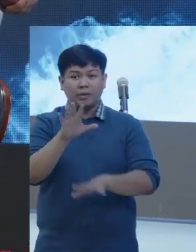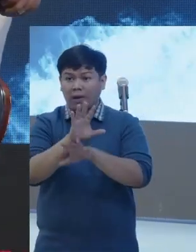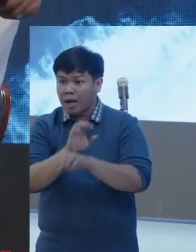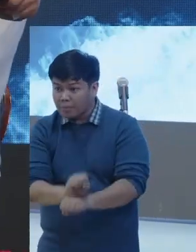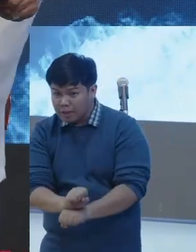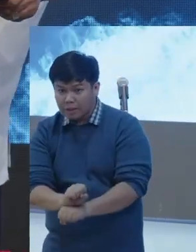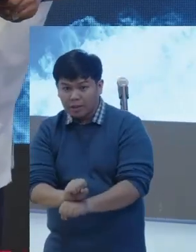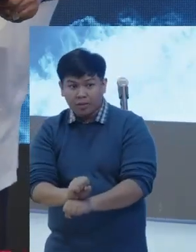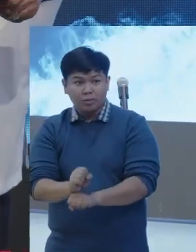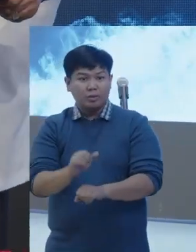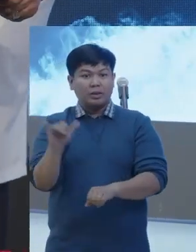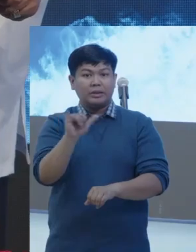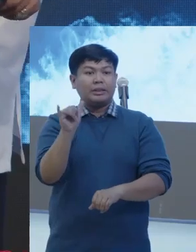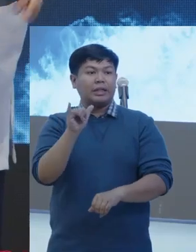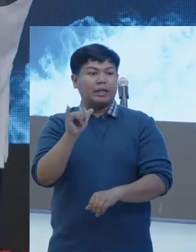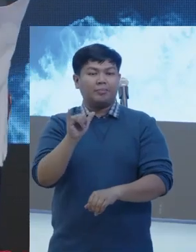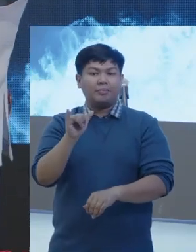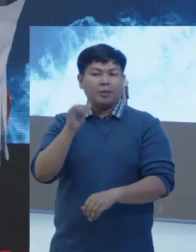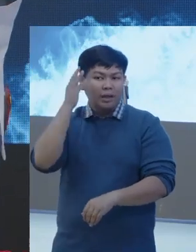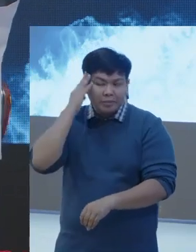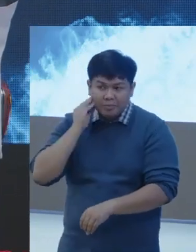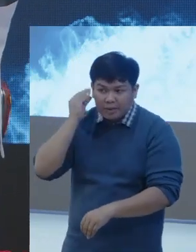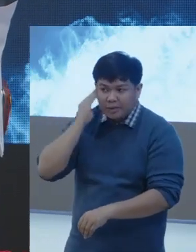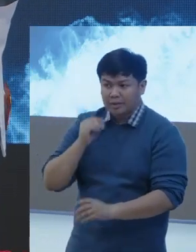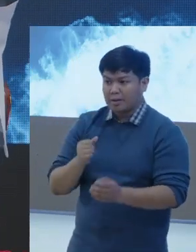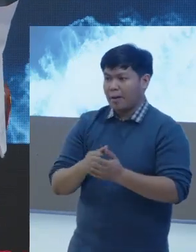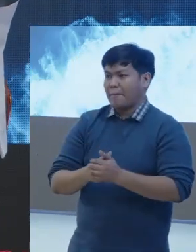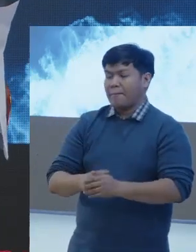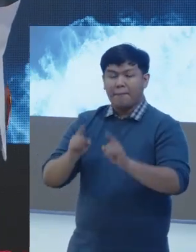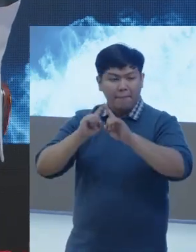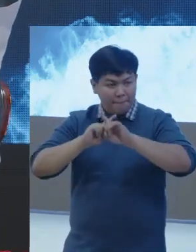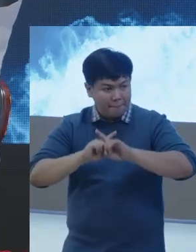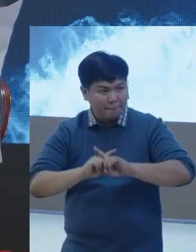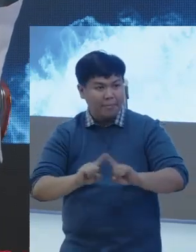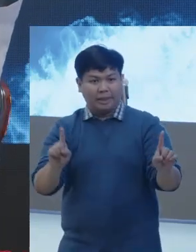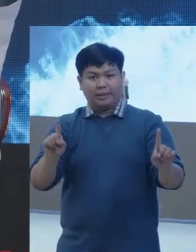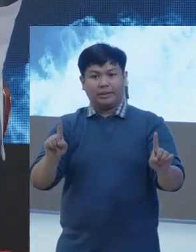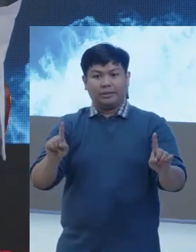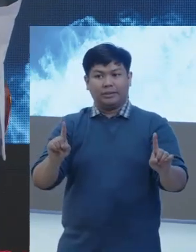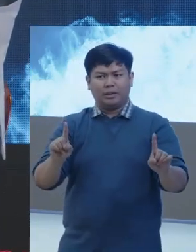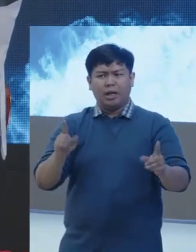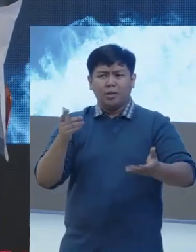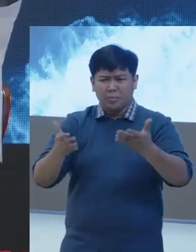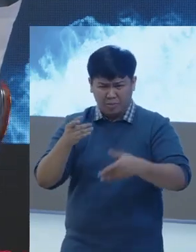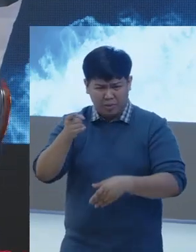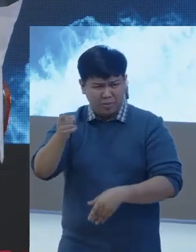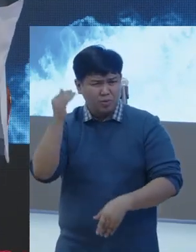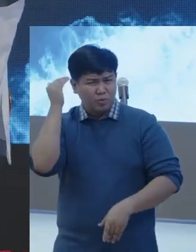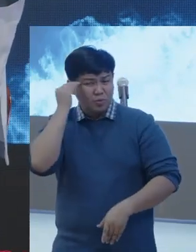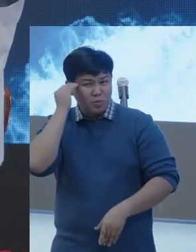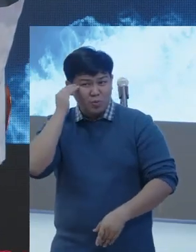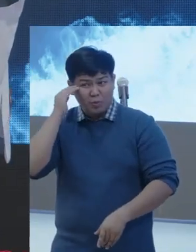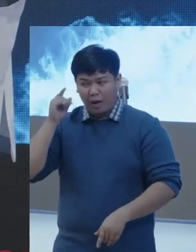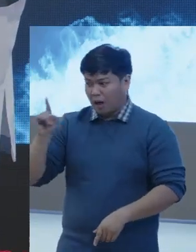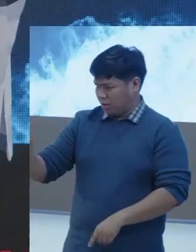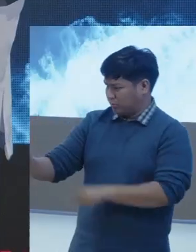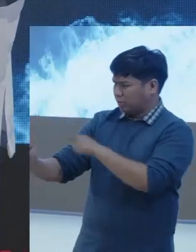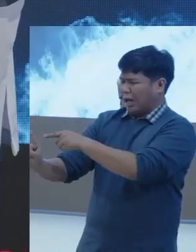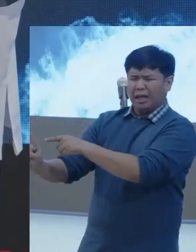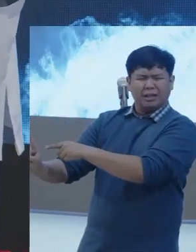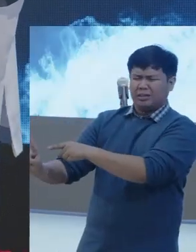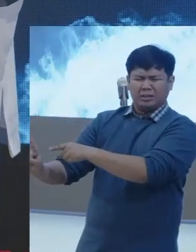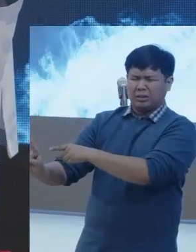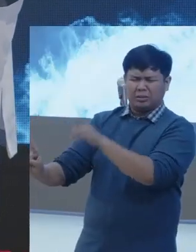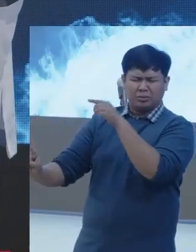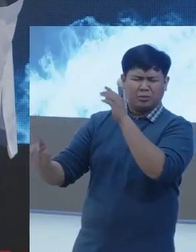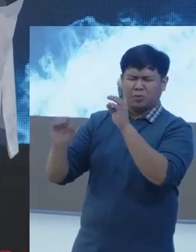ang karanasan. Pero meron ba kayong kakilala na sa palagay nyo wala nang pag-asa na